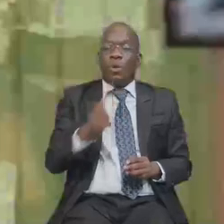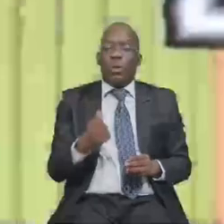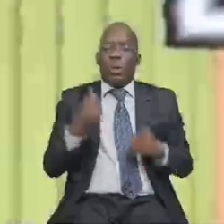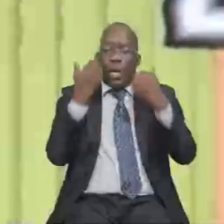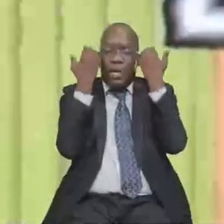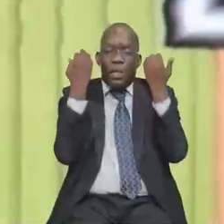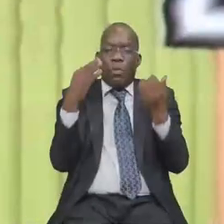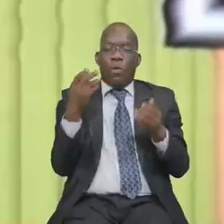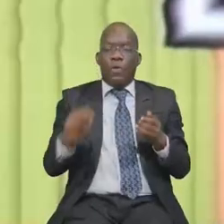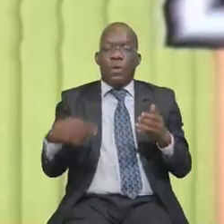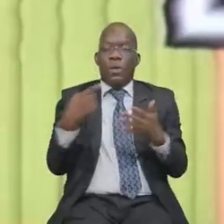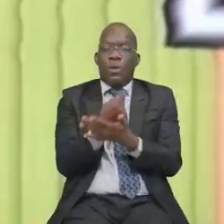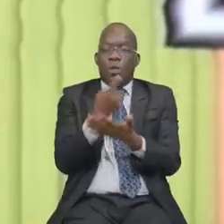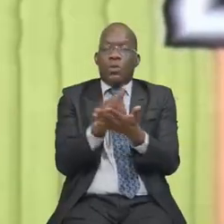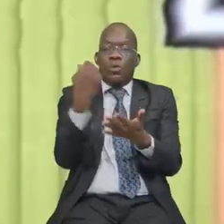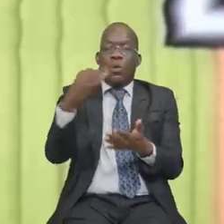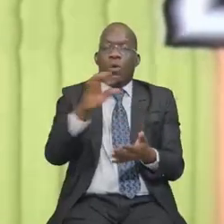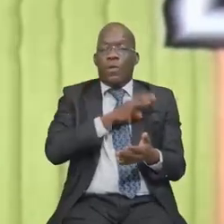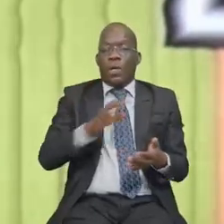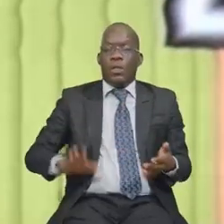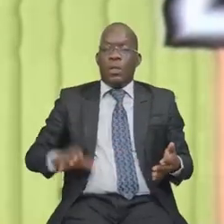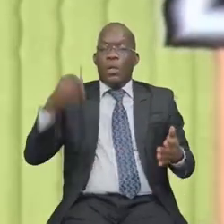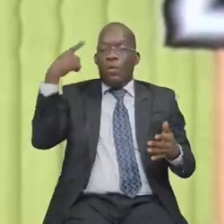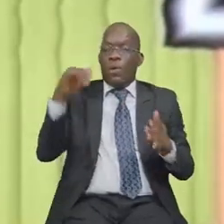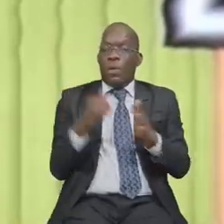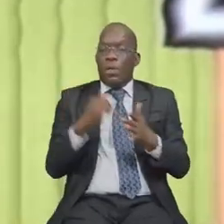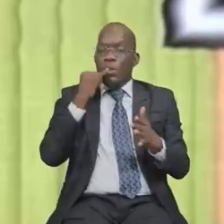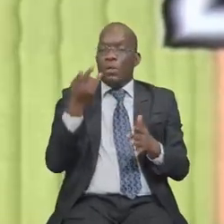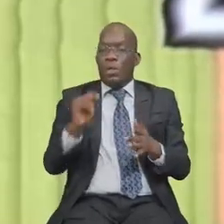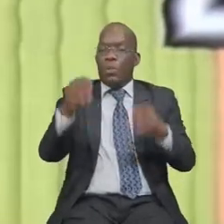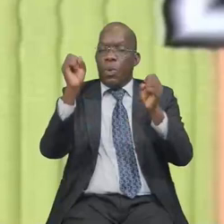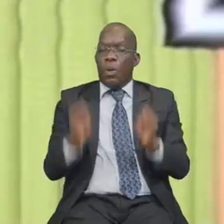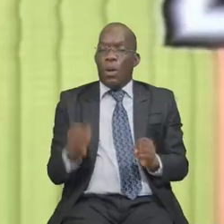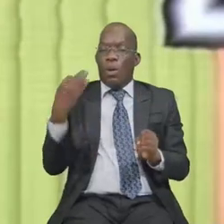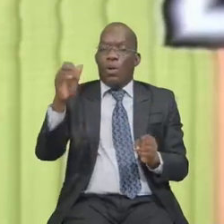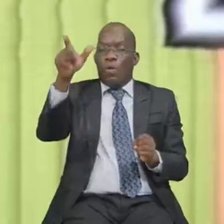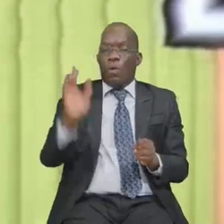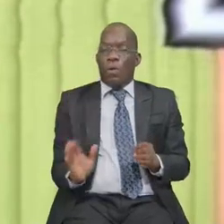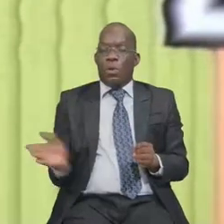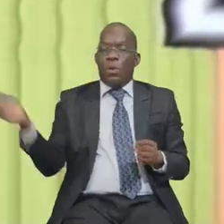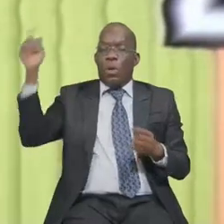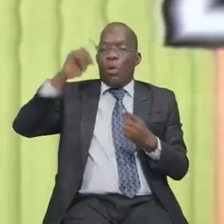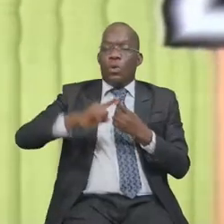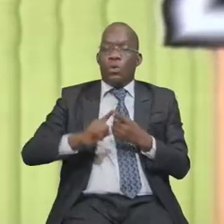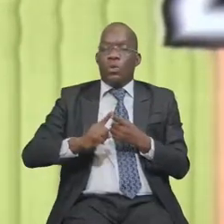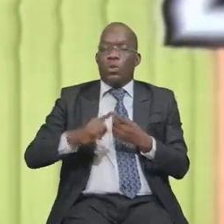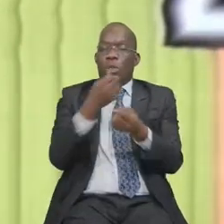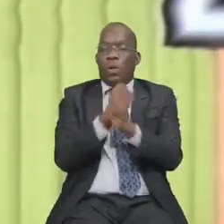l'évangile. C'est une puissance de Dieu pour le salut de quiconque croit.